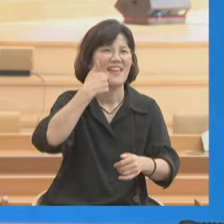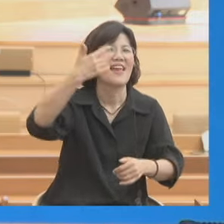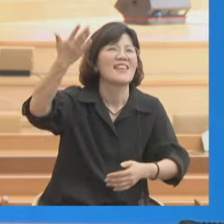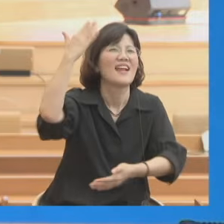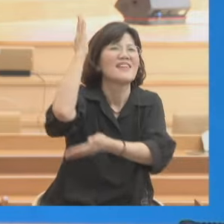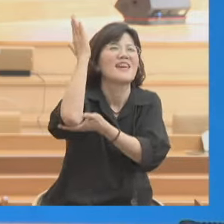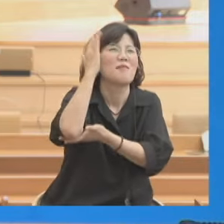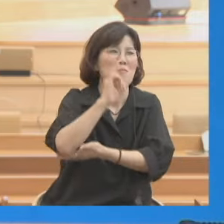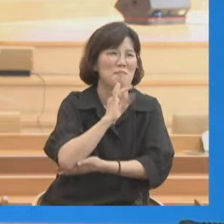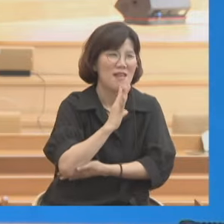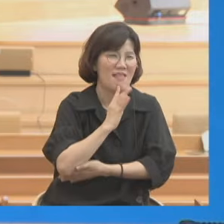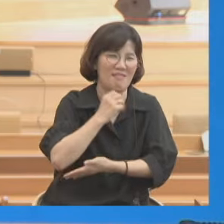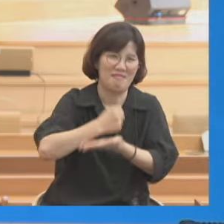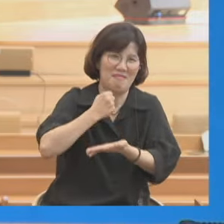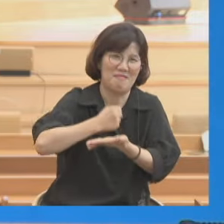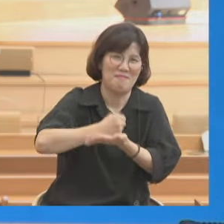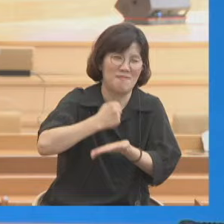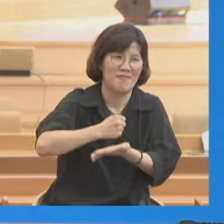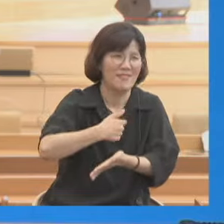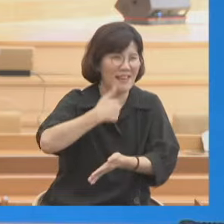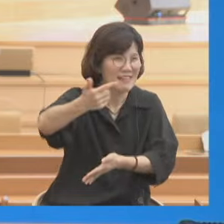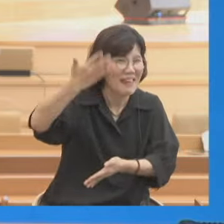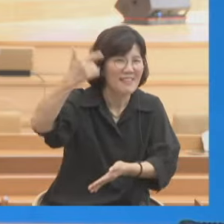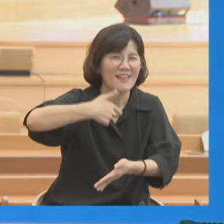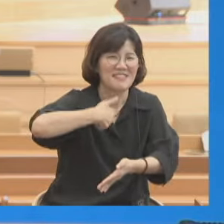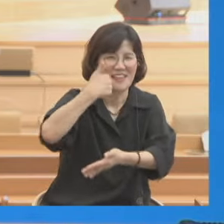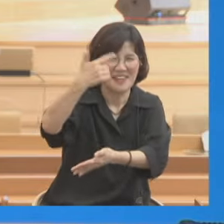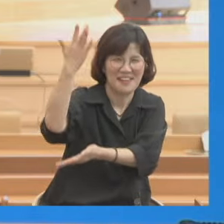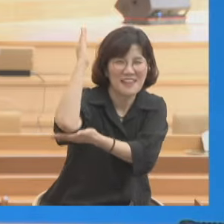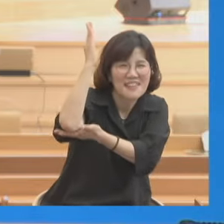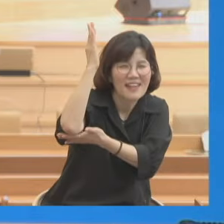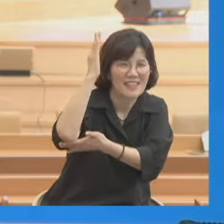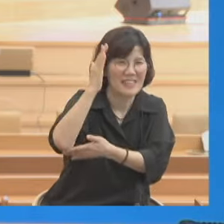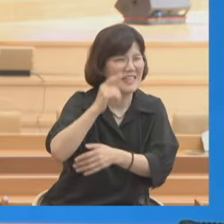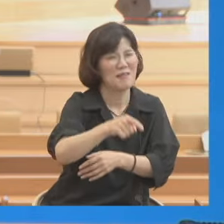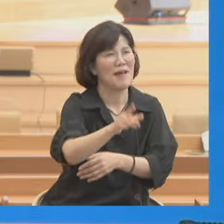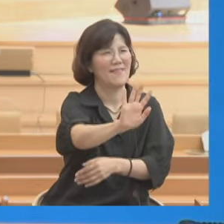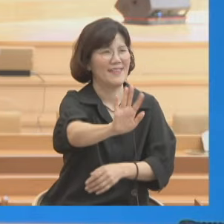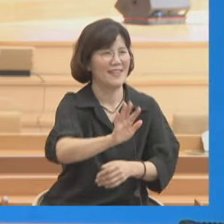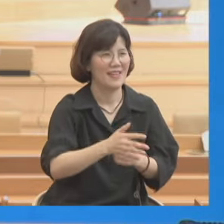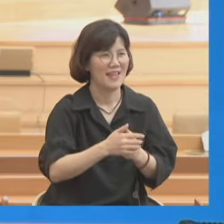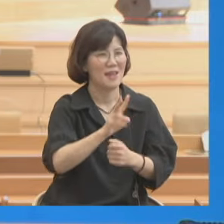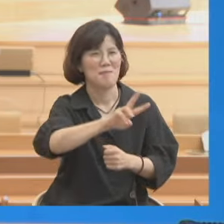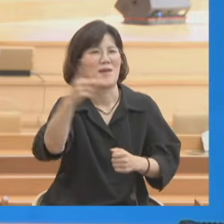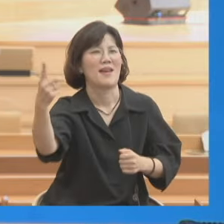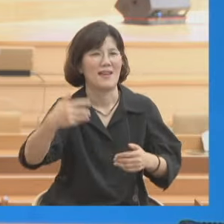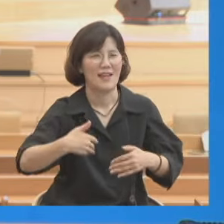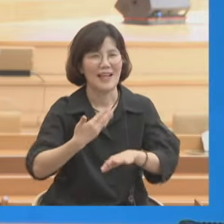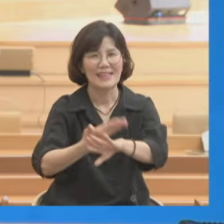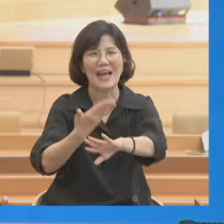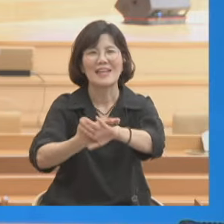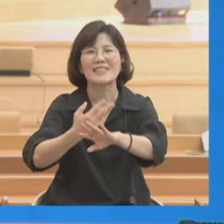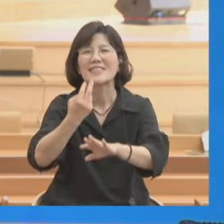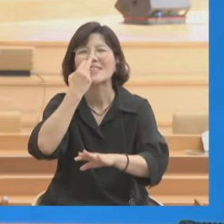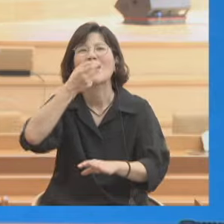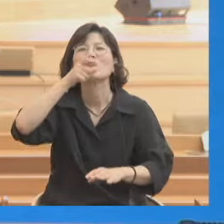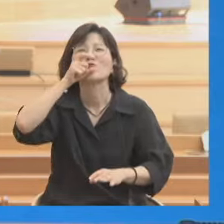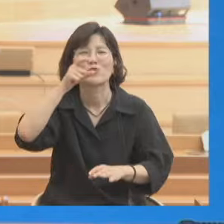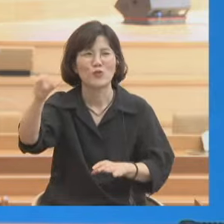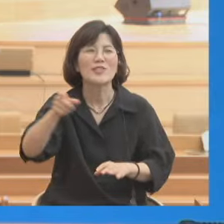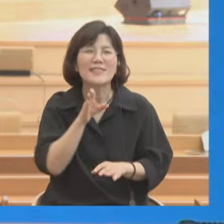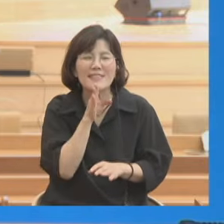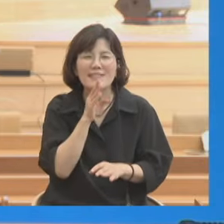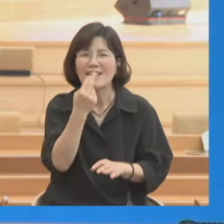여전히. 핵심이 뭐냐? 갈아타야 하는 거예요. 다른 생수, 진짜